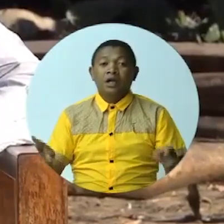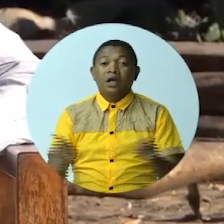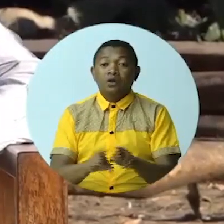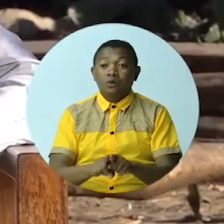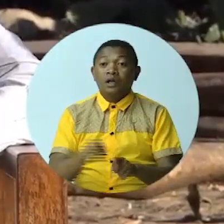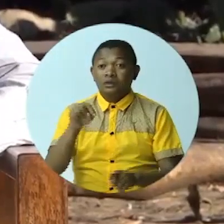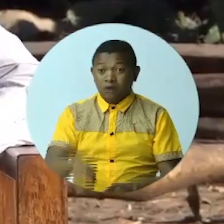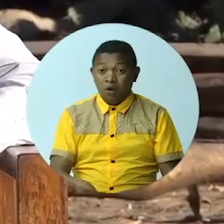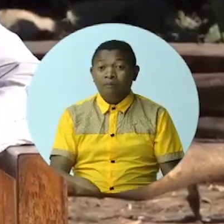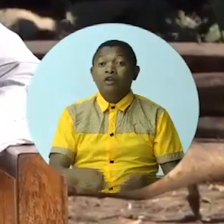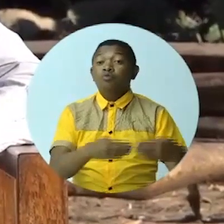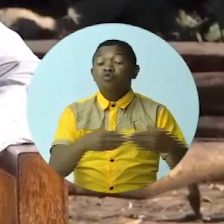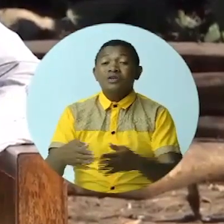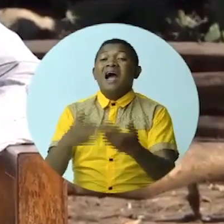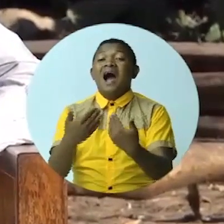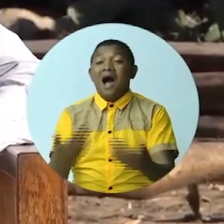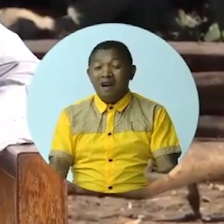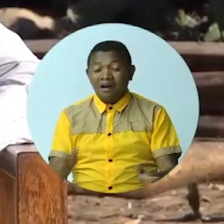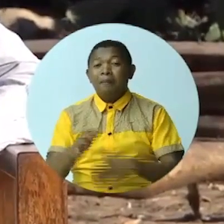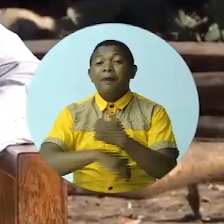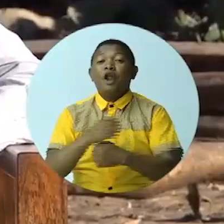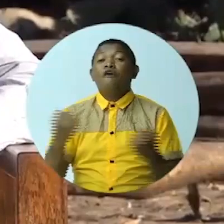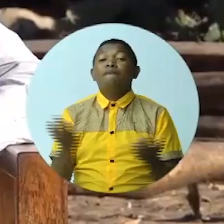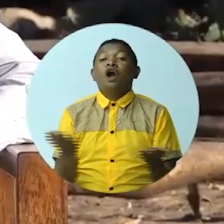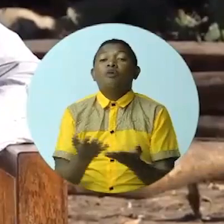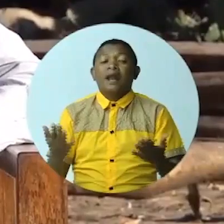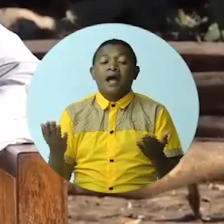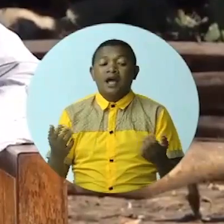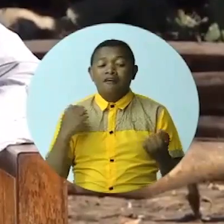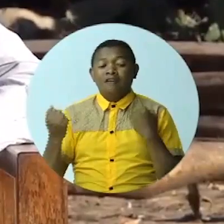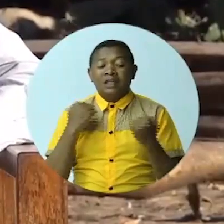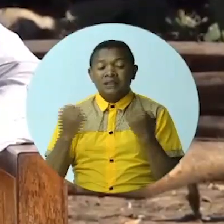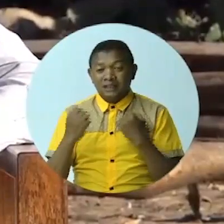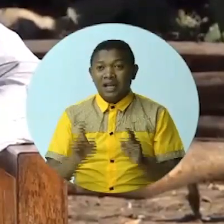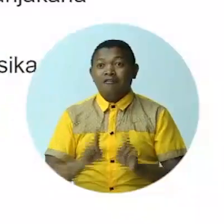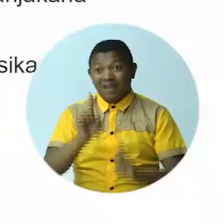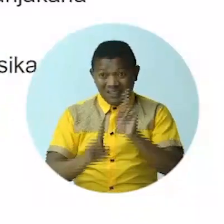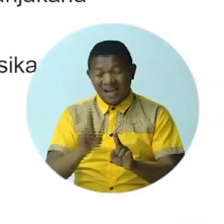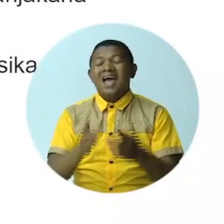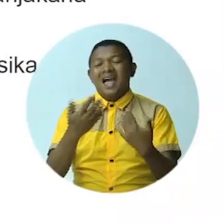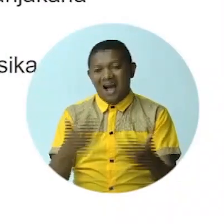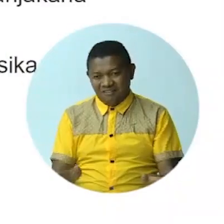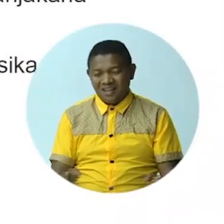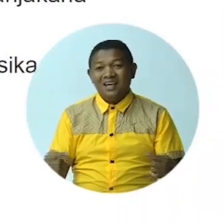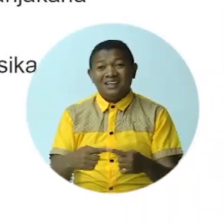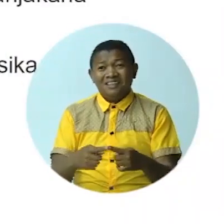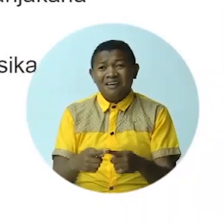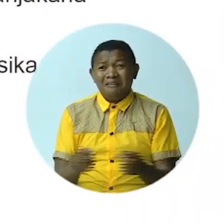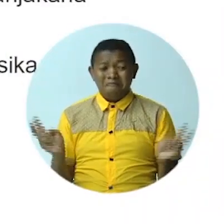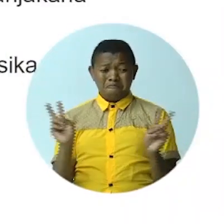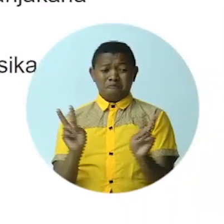200 ny mpanatrika izany fifaninanana izany. Ny fitondrana